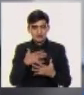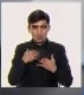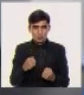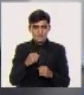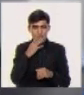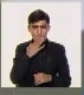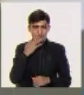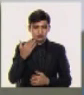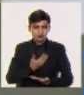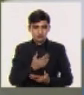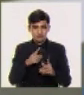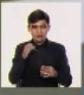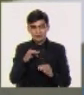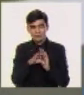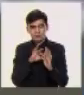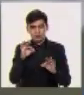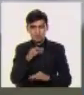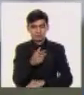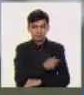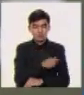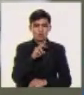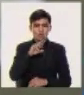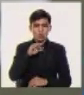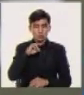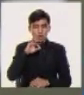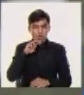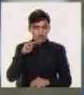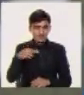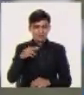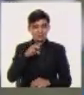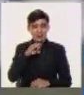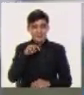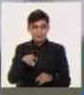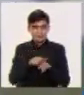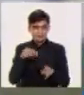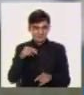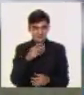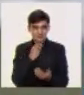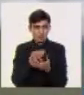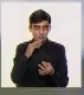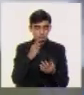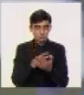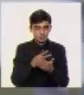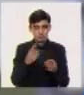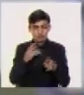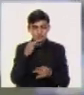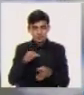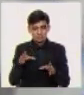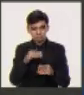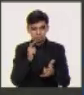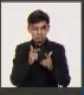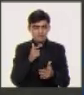здоровье американцев и предвыборные амбиции Дональда Трампа. Руководство штата решило придерживаться собственной оценки относительно